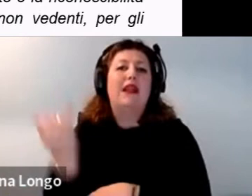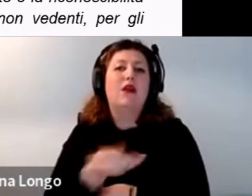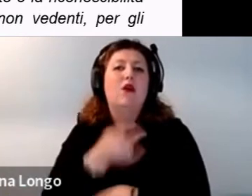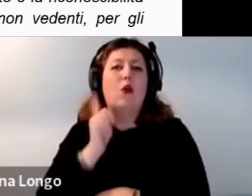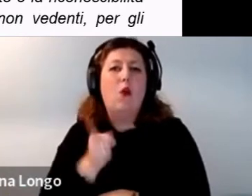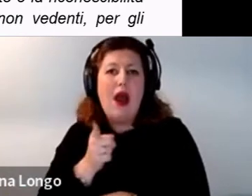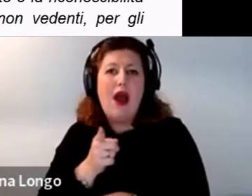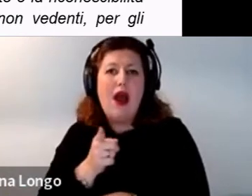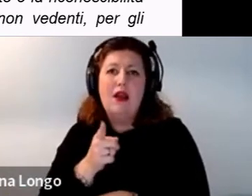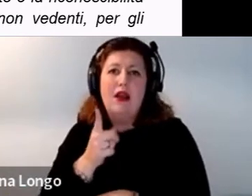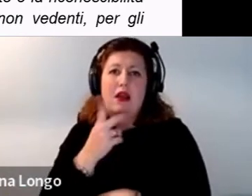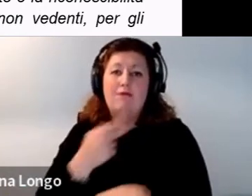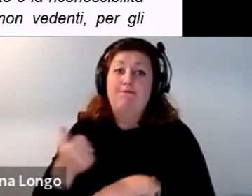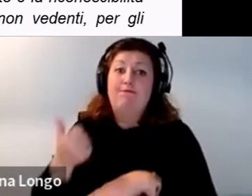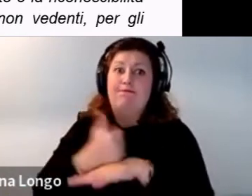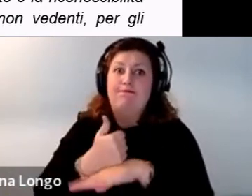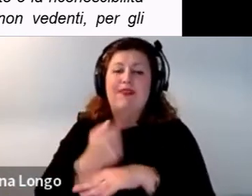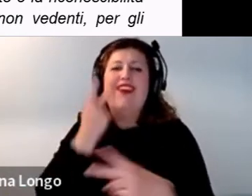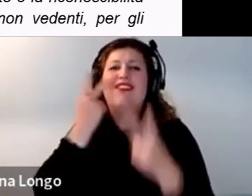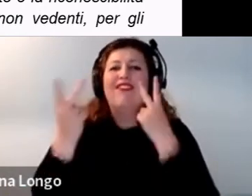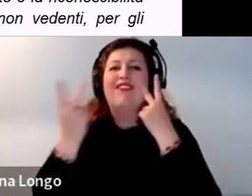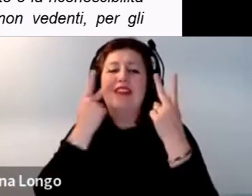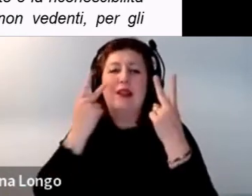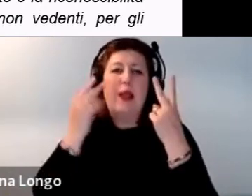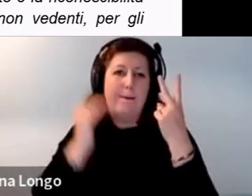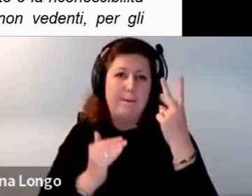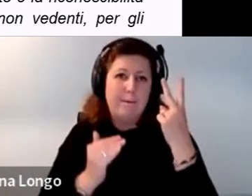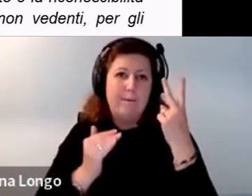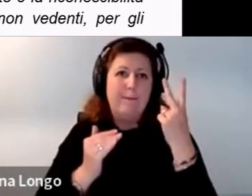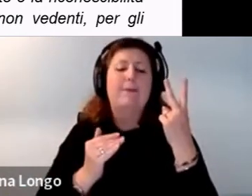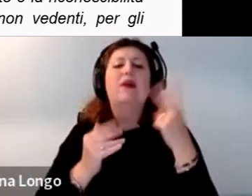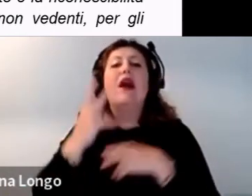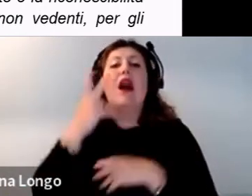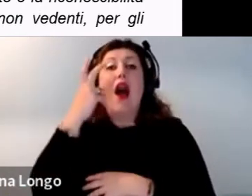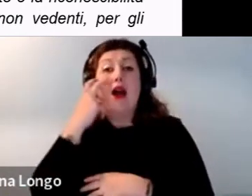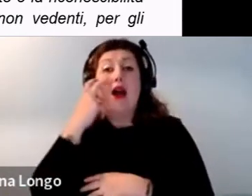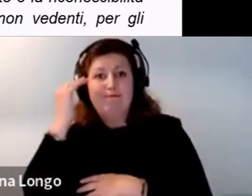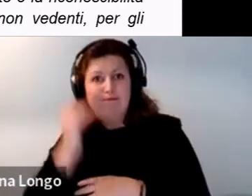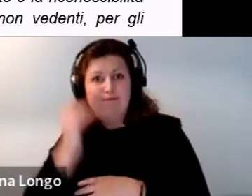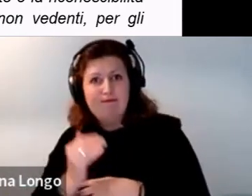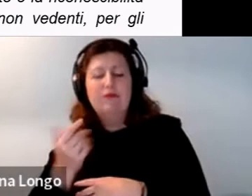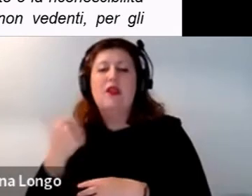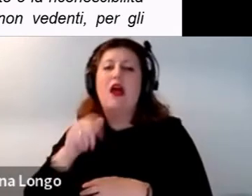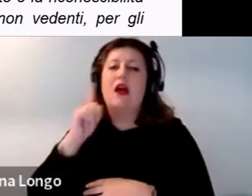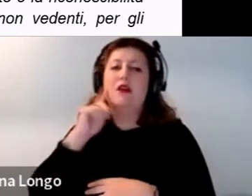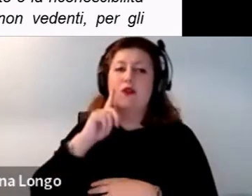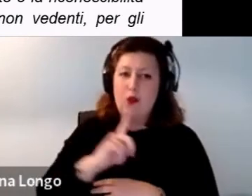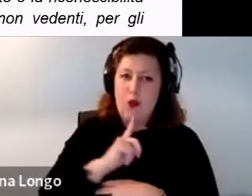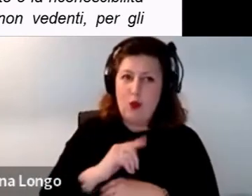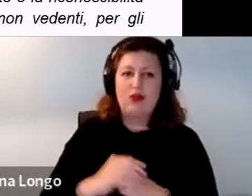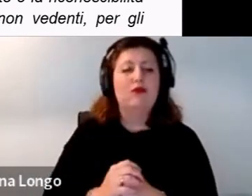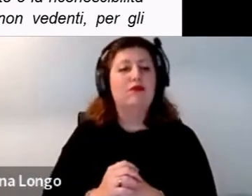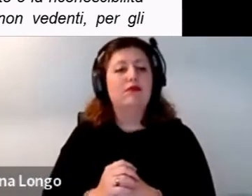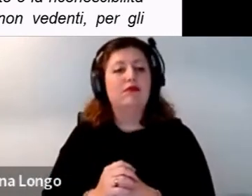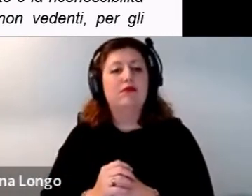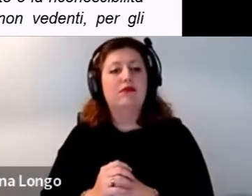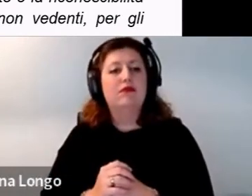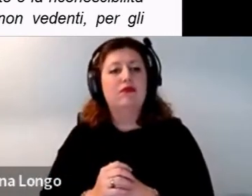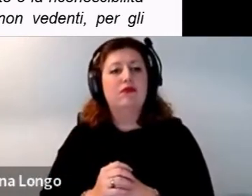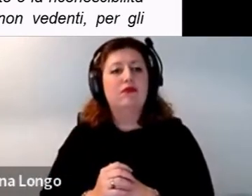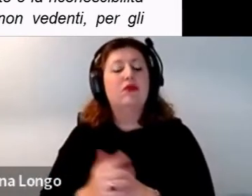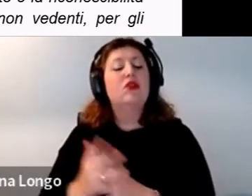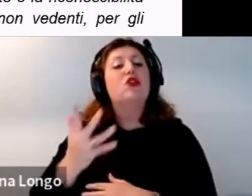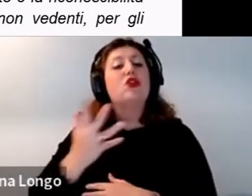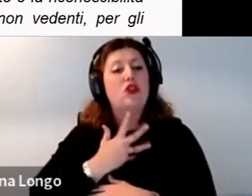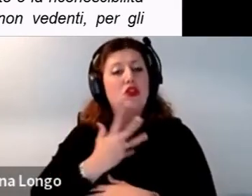non vedenti, per gli ipovedenti e per i sordi. Poi, sotto il titolo quinto edilizia scolastica, ci sta